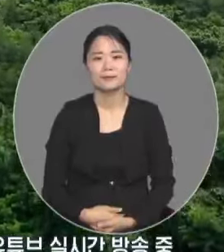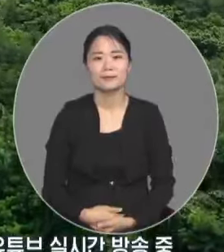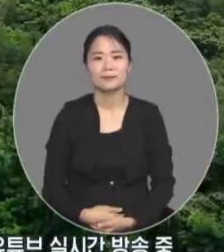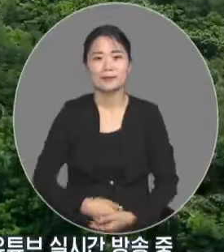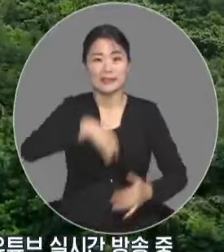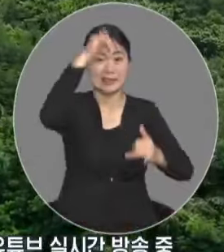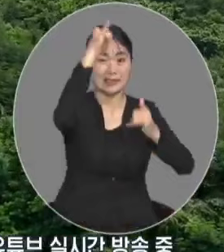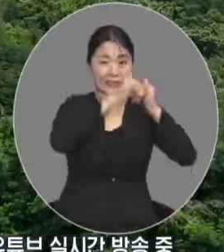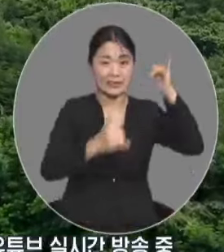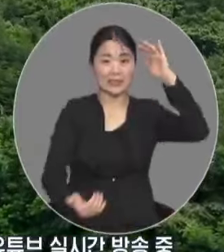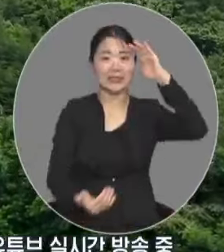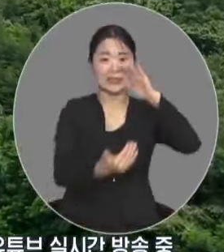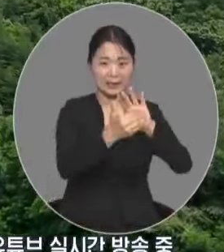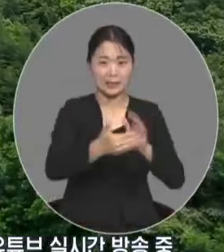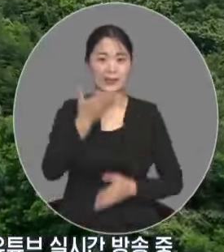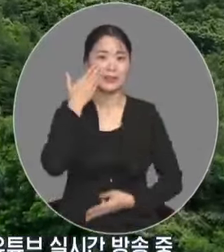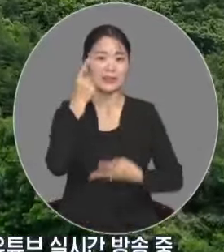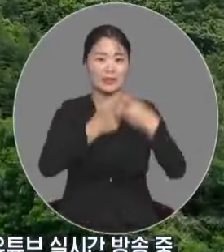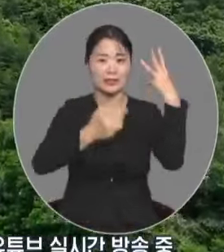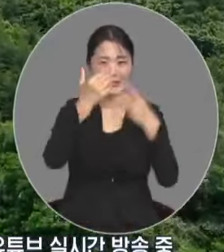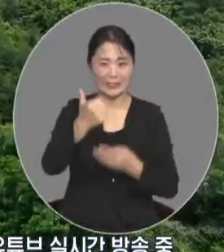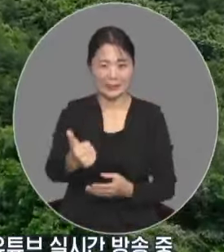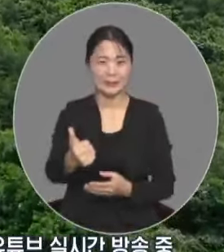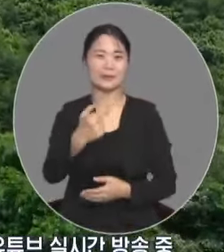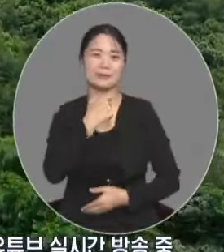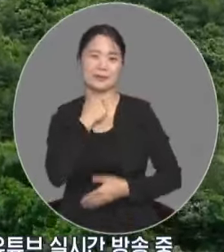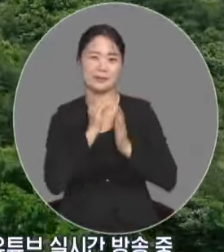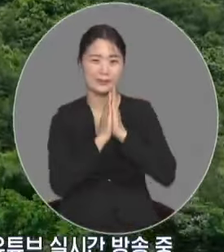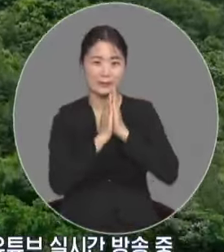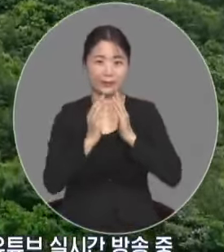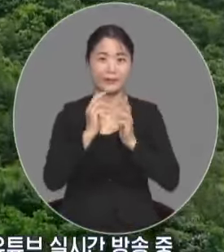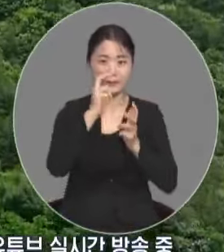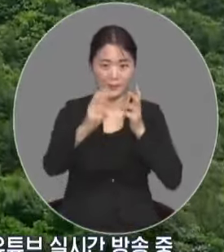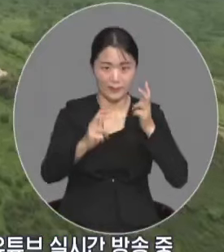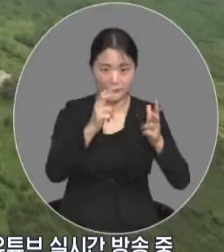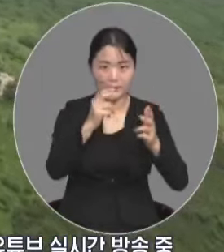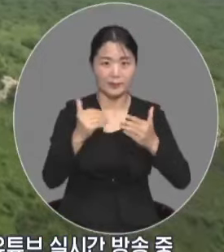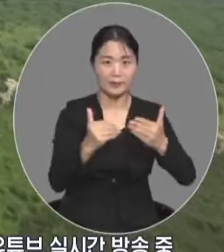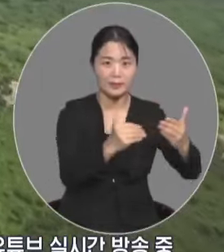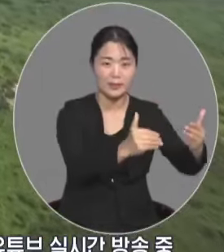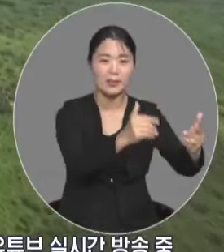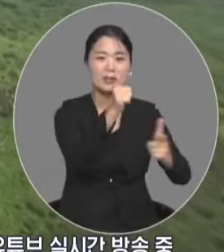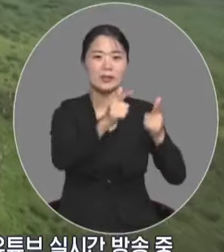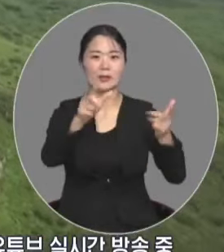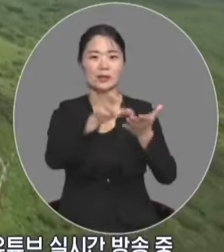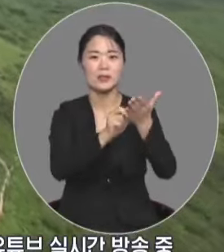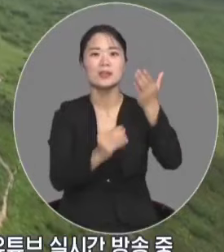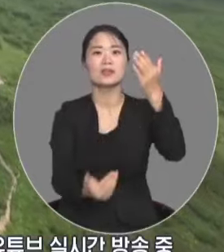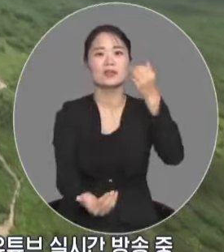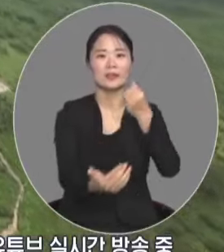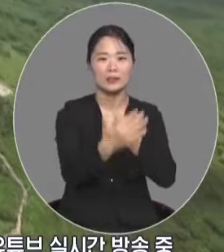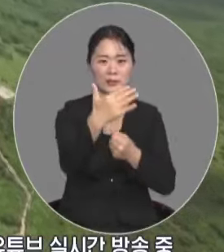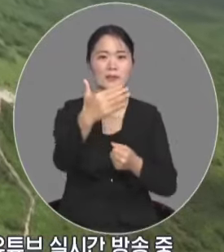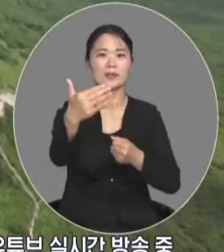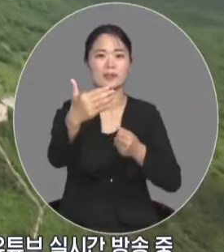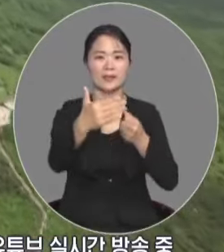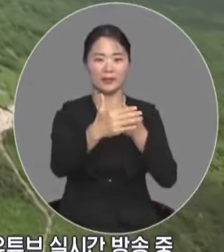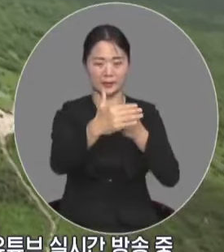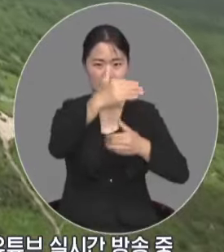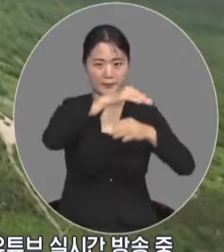역대 울주군 수들의 숙원 사업이었지만 그때마다 여러 가지 사유로 좌초됐던 영남알프스 케이블카